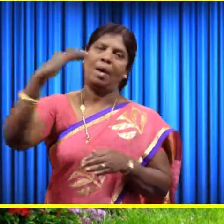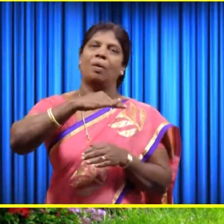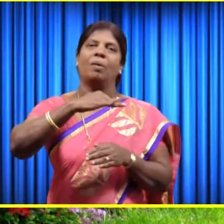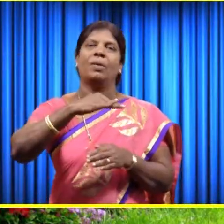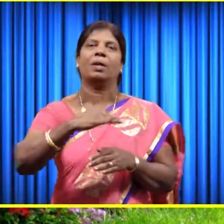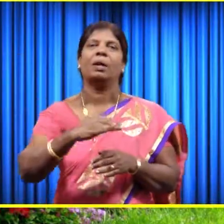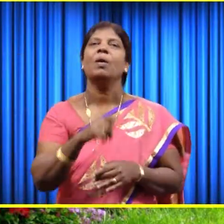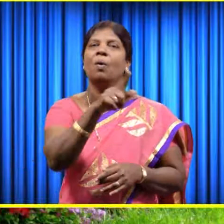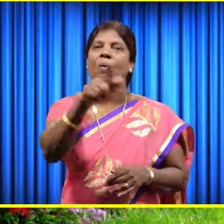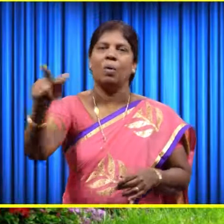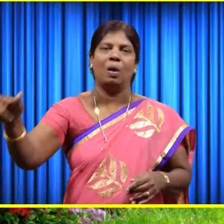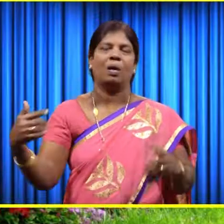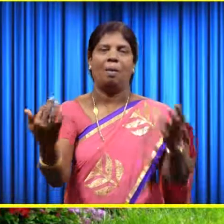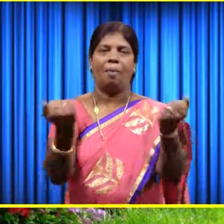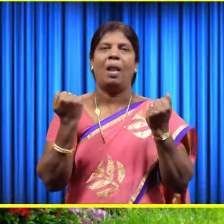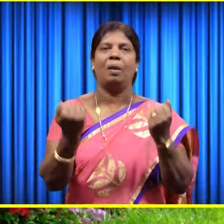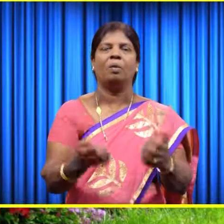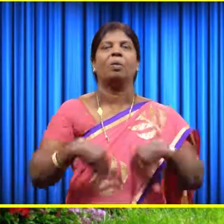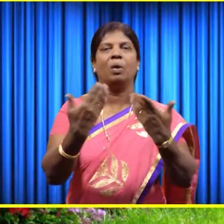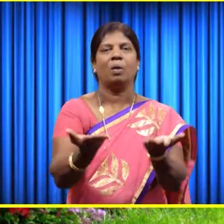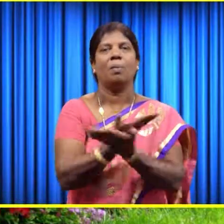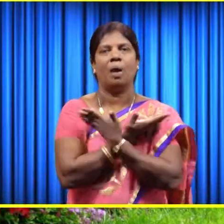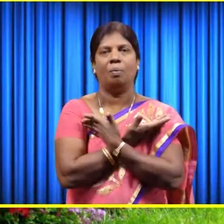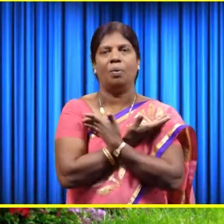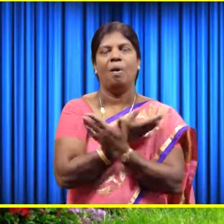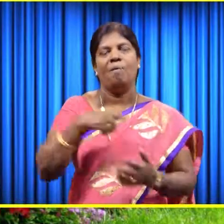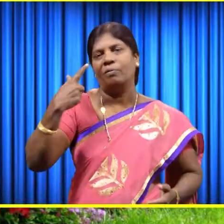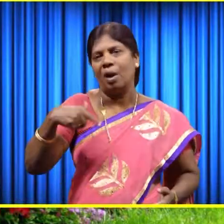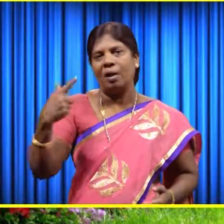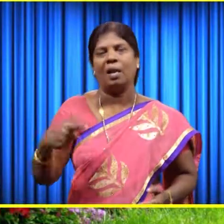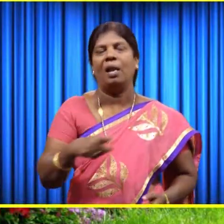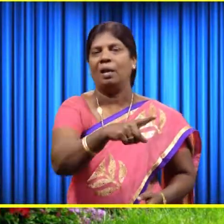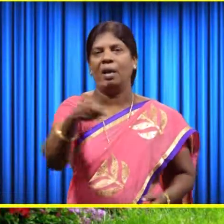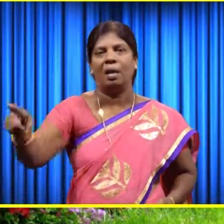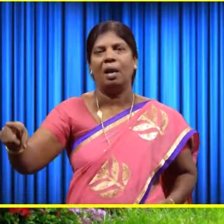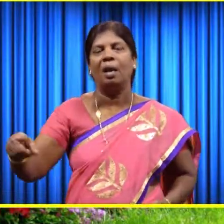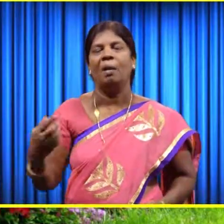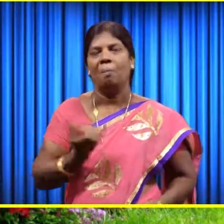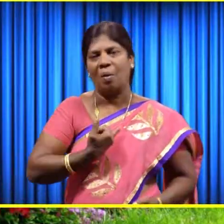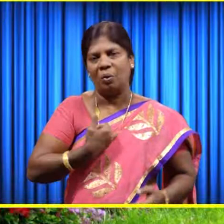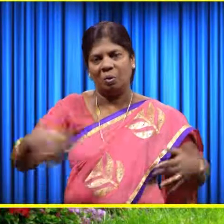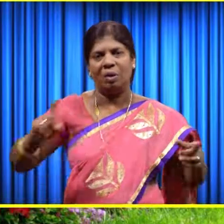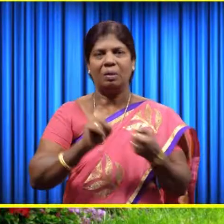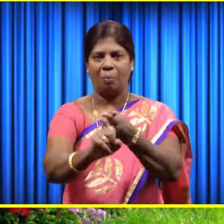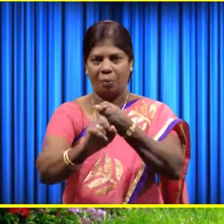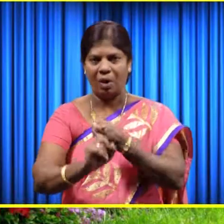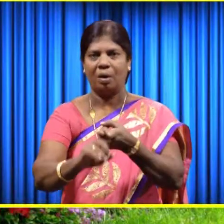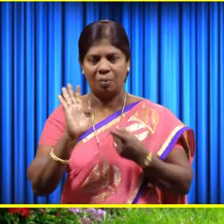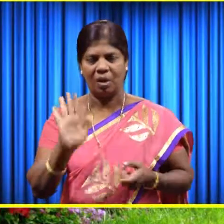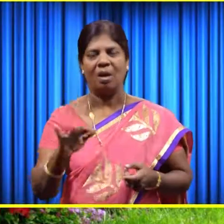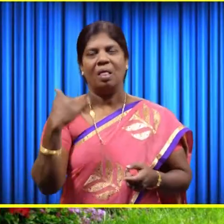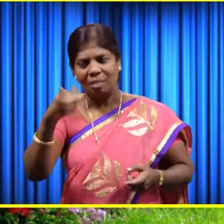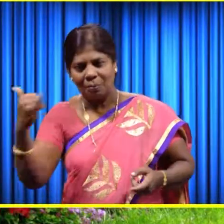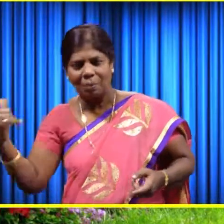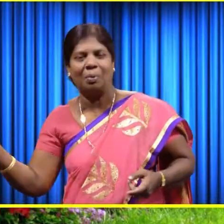மேற்கொள்ளுவதற்கு உங்களுக்கு பலன் அளிக்கும் அன்பு. வாழ்க்கையில் பாவத்தோடு நீங்கள் போராடி கொண்டிருக்கிறீர்களா? அசுத்தங்களோடு